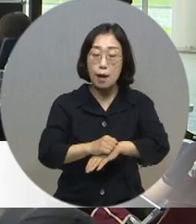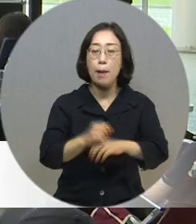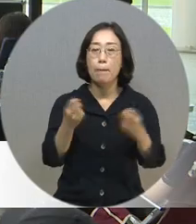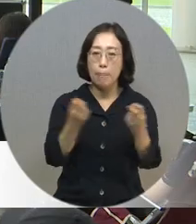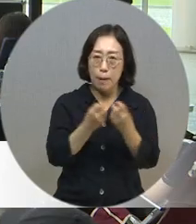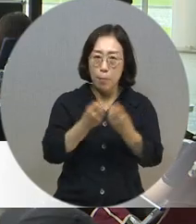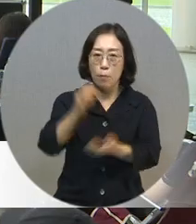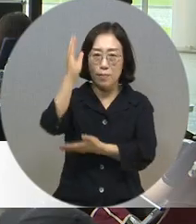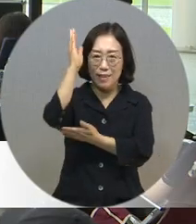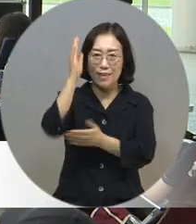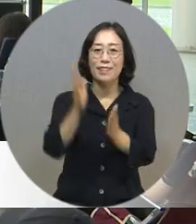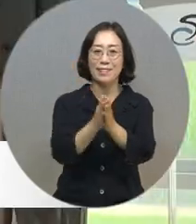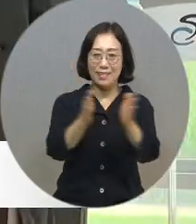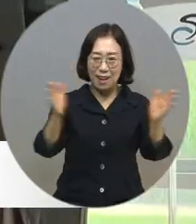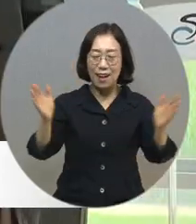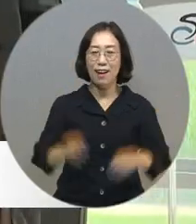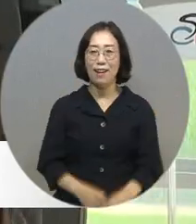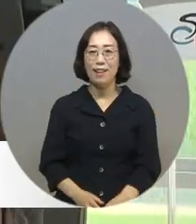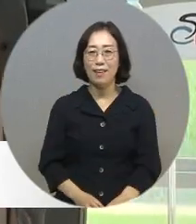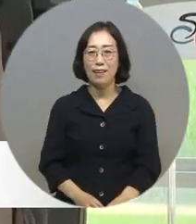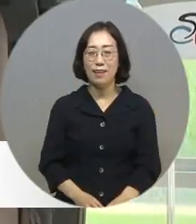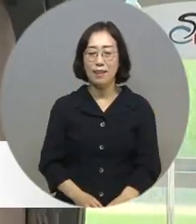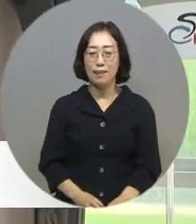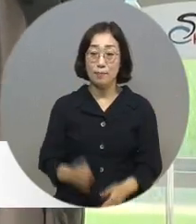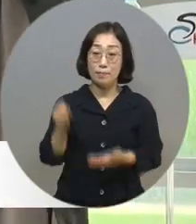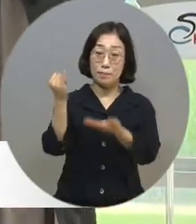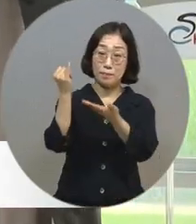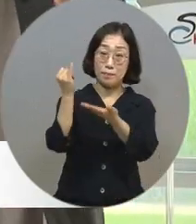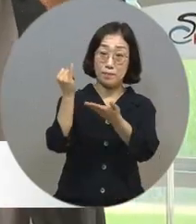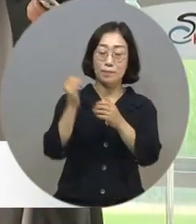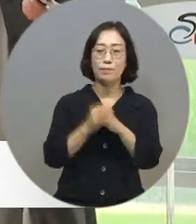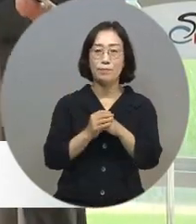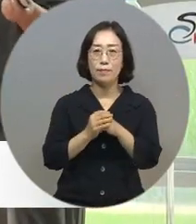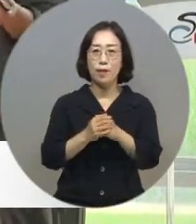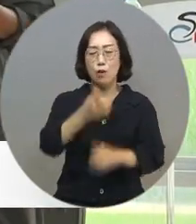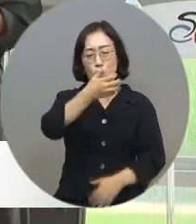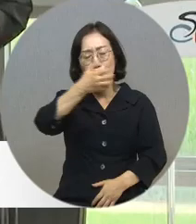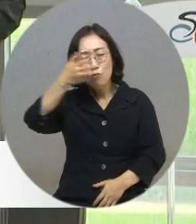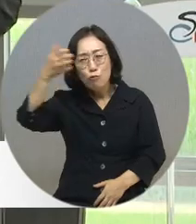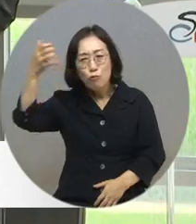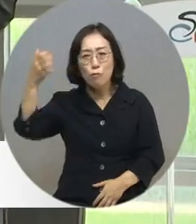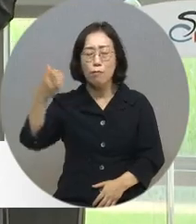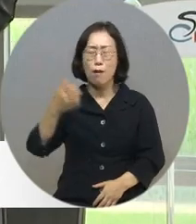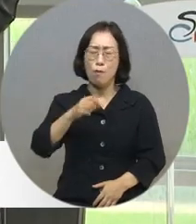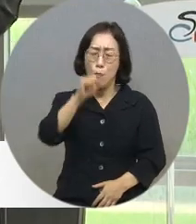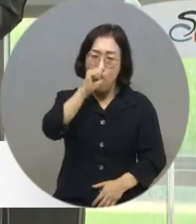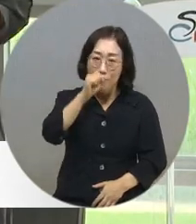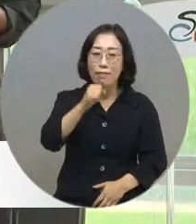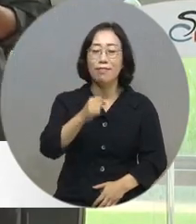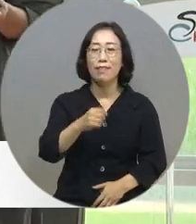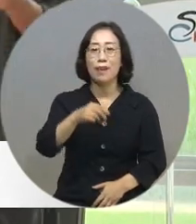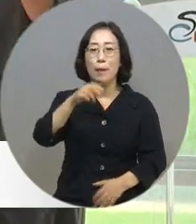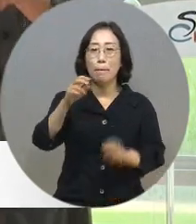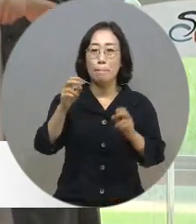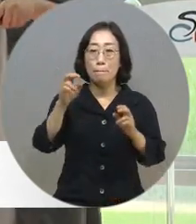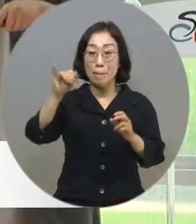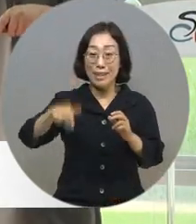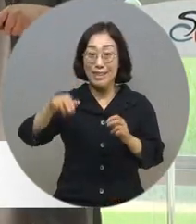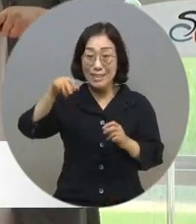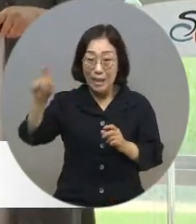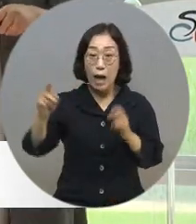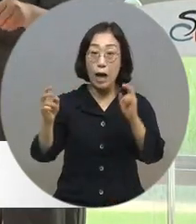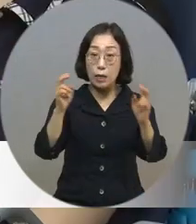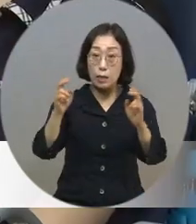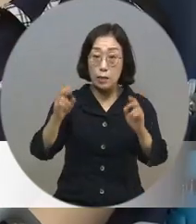강연을 시작했습니다 김 애니메이터는 꿈의 직장이라 불리는 픽사 스튜디오에서 근무하게 된